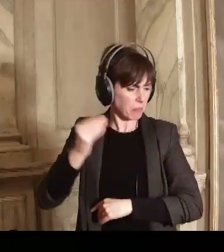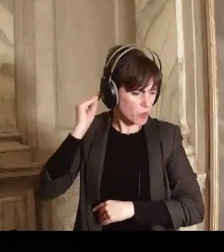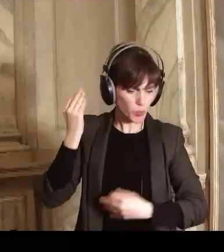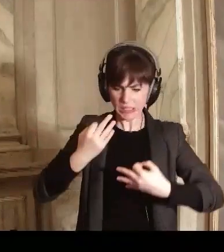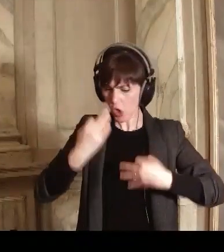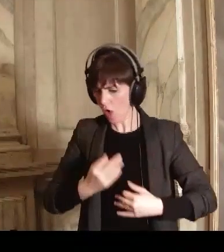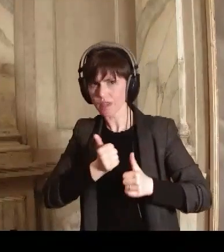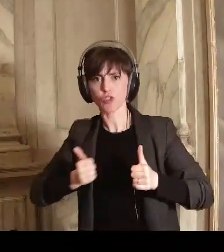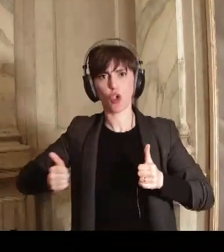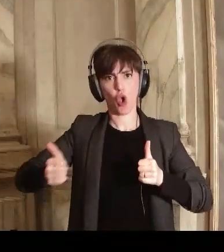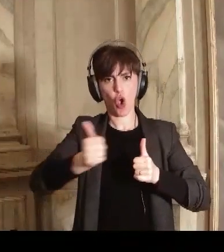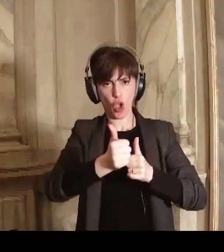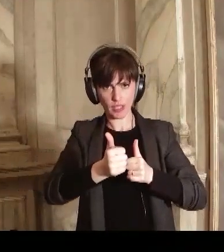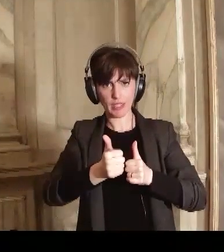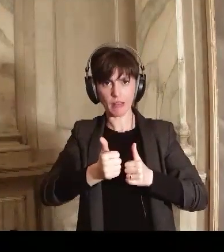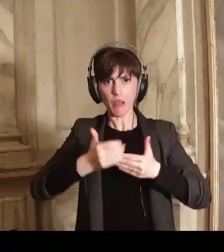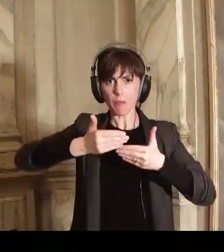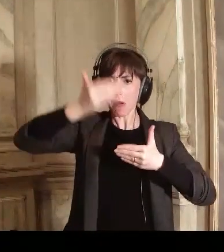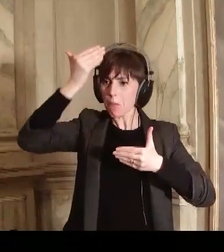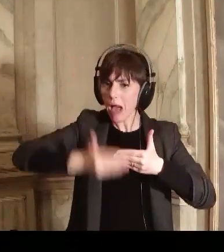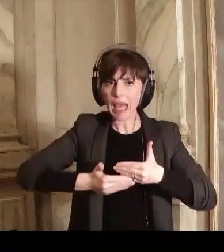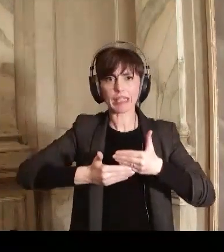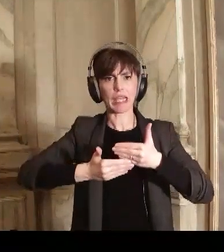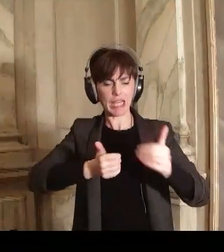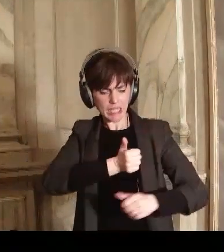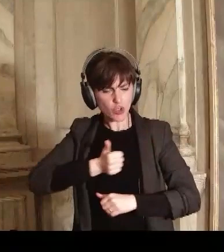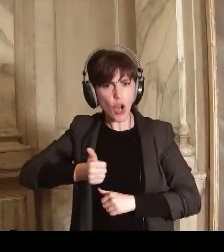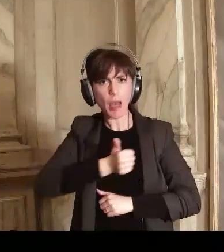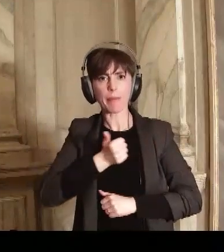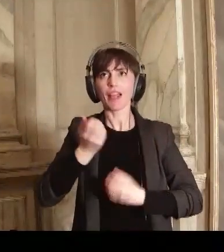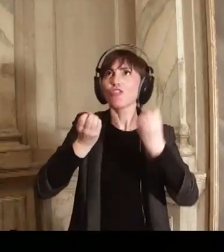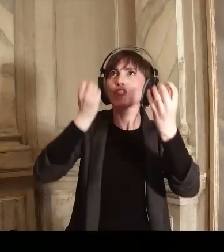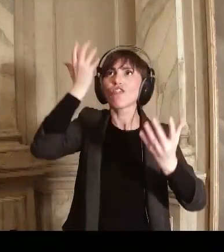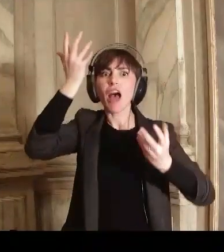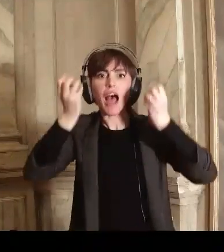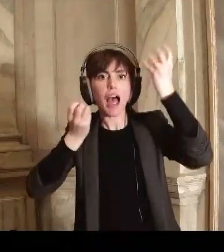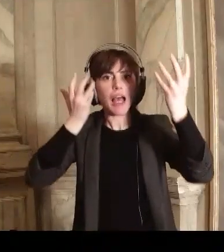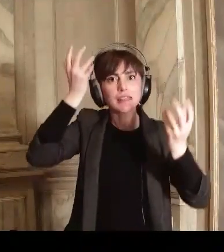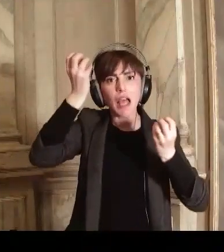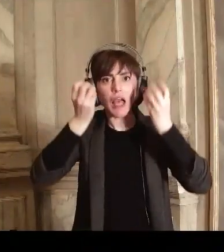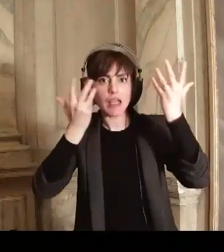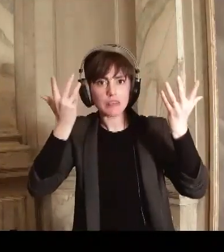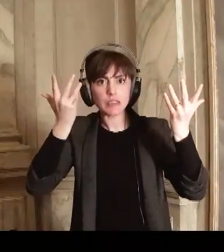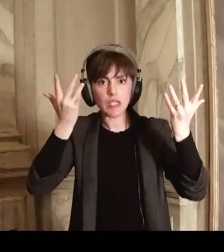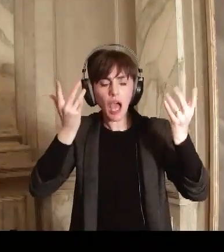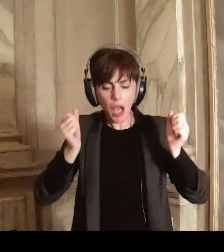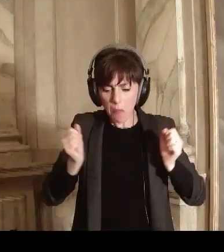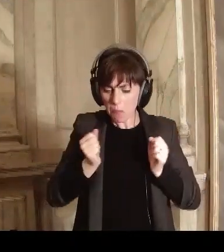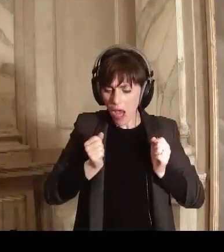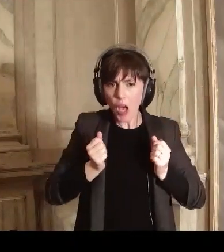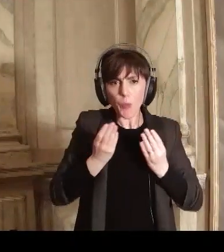L'immaginazione e le barriere, l'isolamento e la fantasia, possibile vie di fuga dalle nostre paure, verso